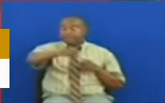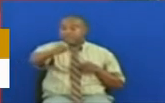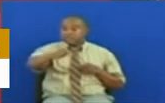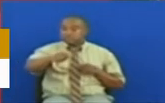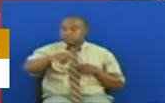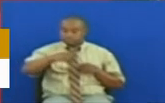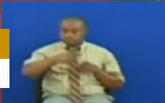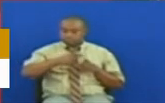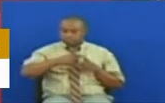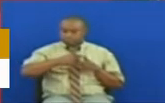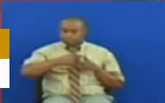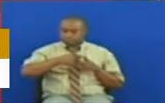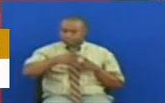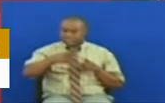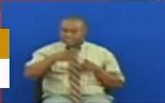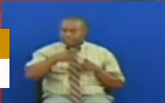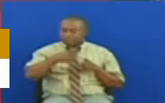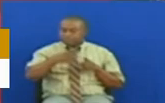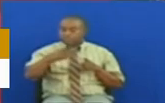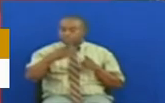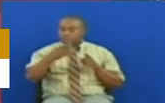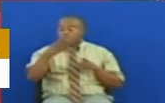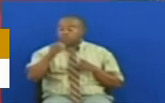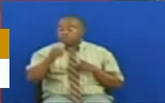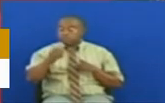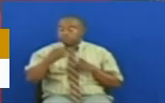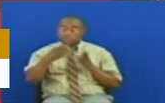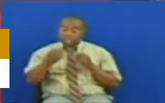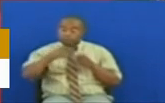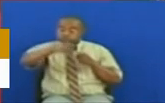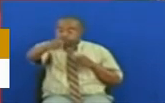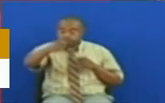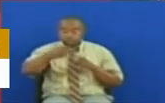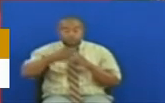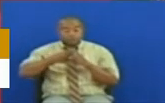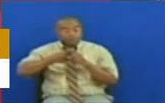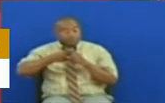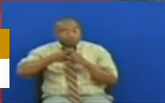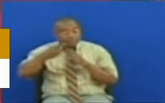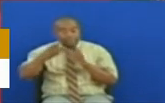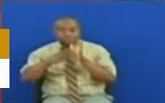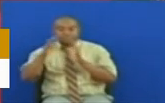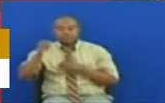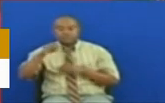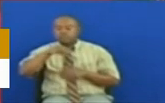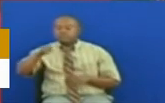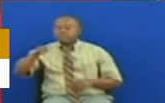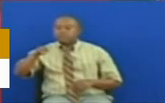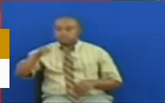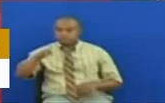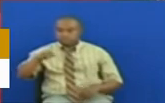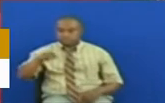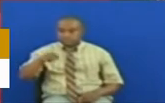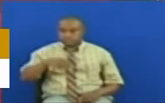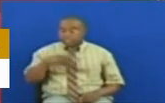mita 140 na mita 80. Sasa hili, mimi maoni yangu, kama mimi, tunge sacrifice badala